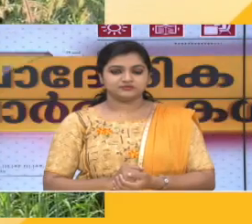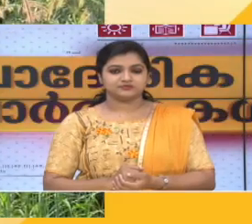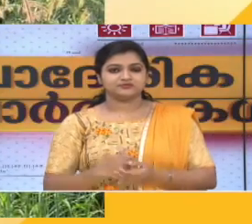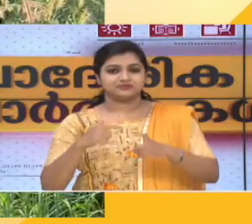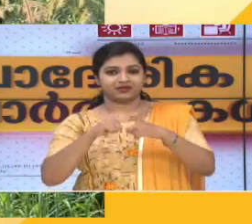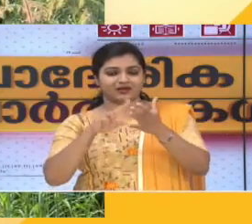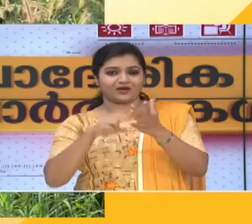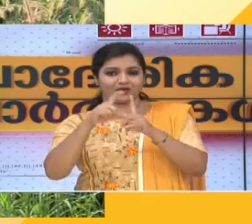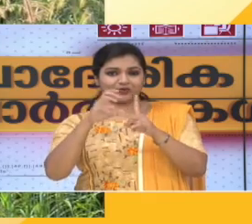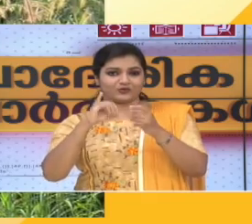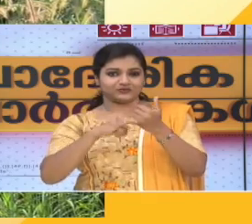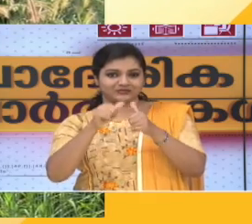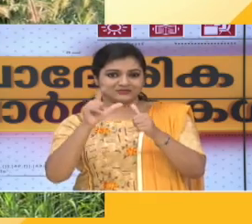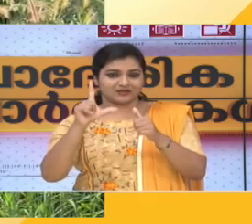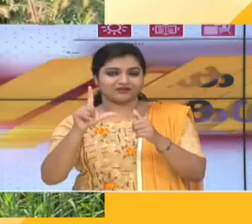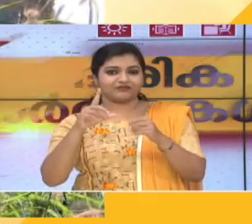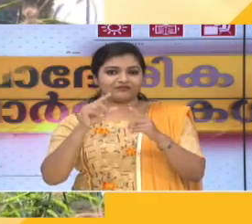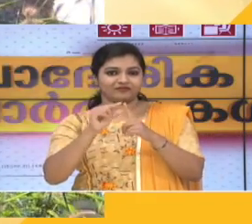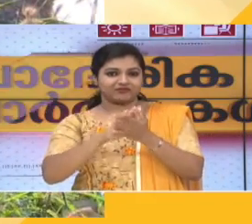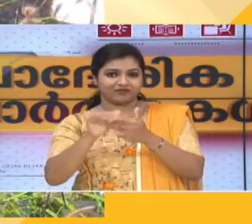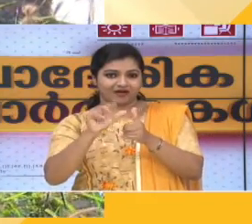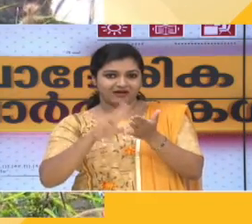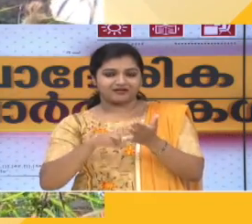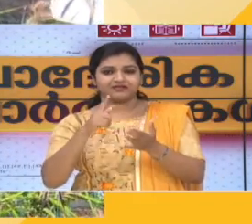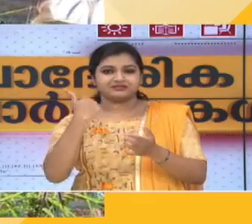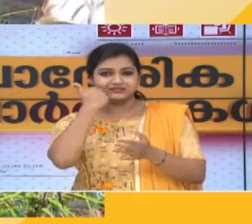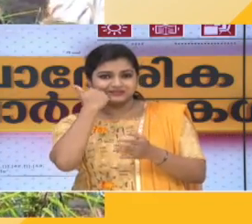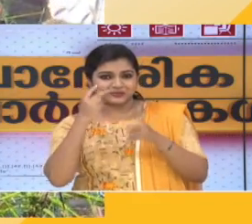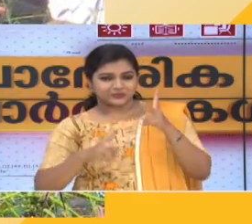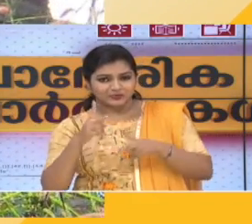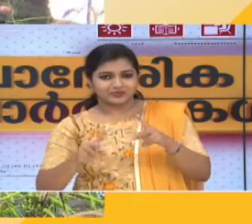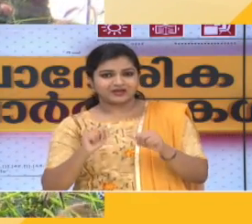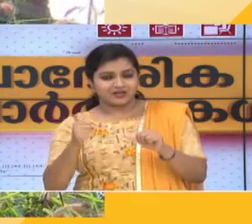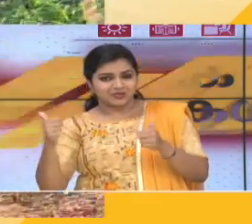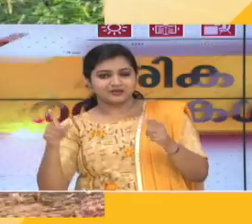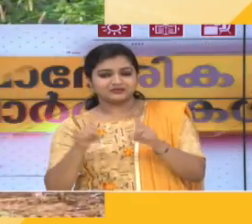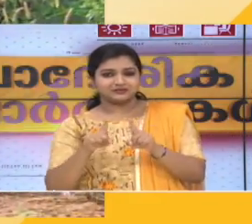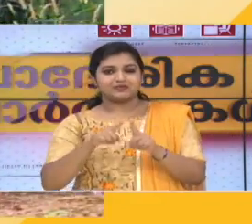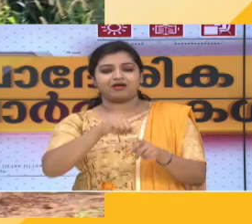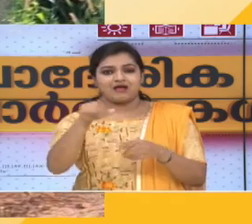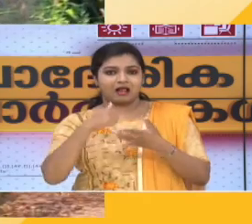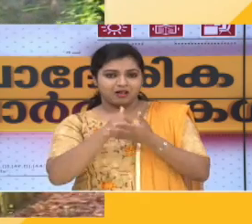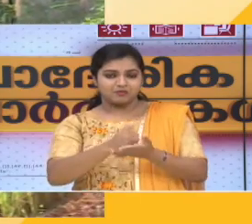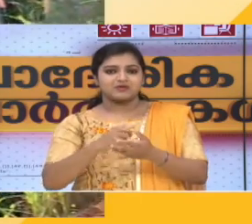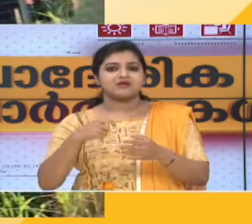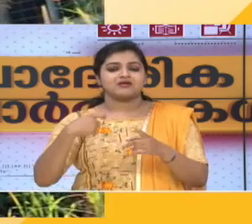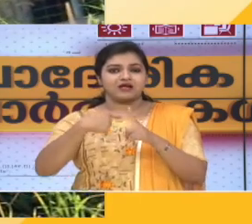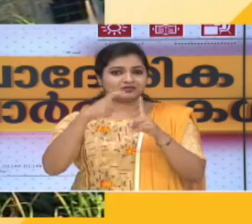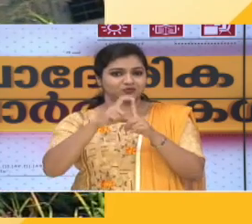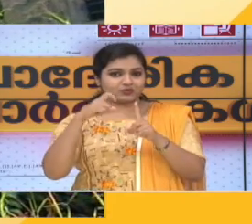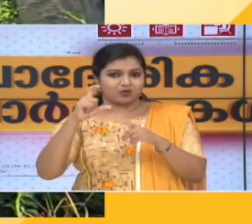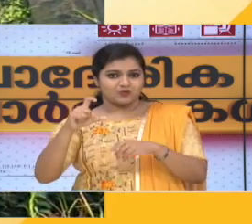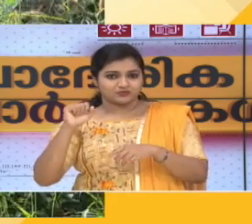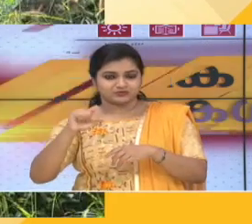എൻഡോസൾഫാൻ ദുരിതബാധിതരടക്കം വീടുകളില്ലാതെ പ്രയാസമനുഭവിക്കുന്ന കുടുംബങ്ങൾക്കാണ് കാസർഗോഡ് നഗരസഭ 49 സെന്റ് ഭൂമിയിൽ അഗതി ആശ്രയ